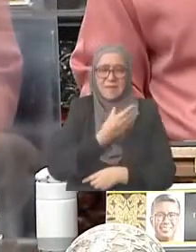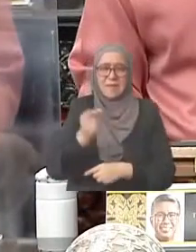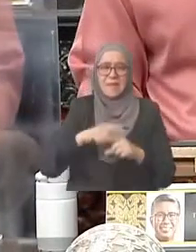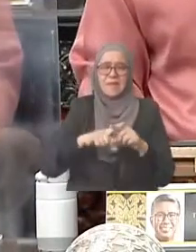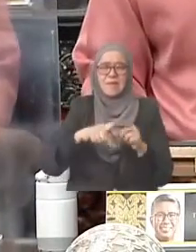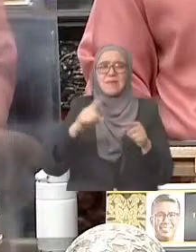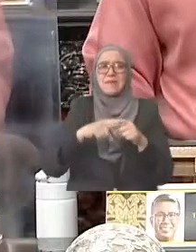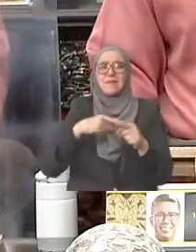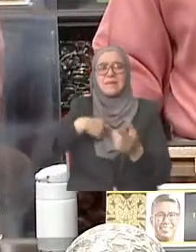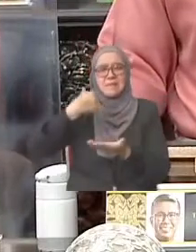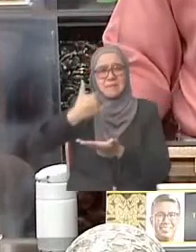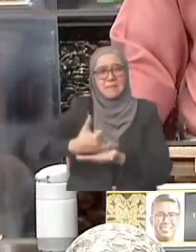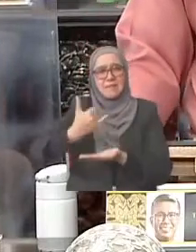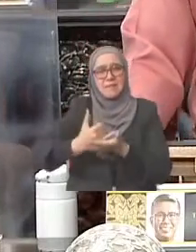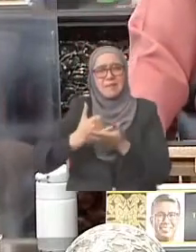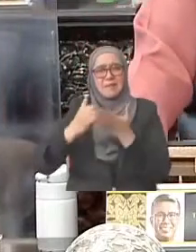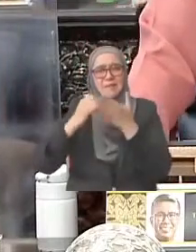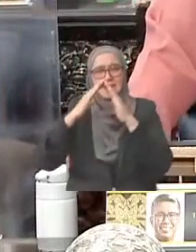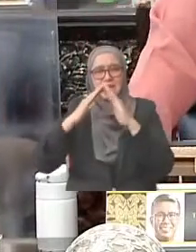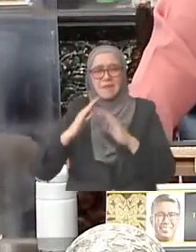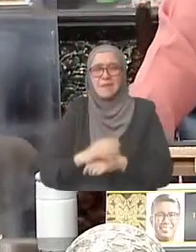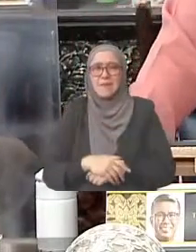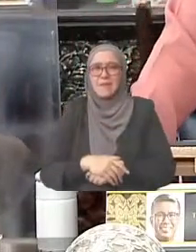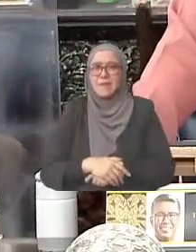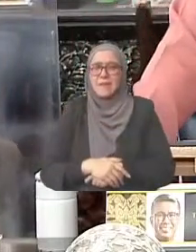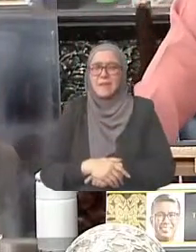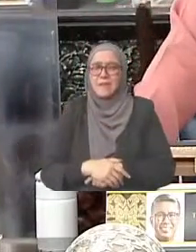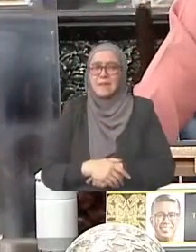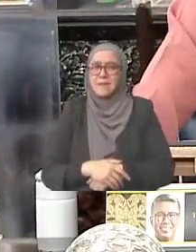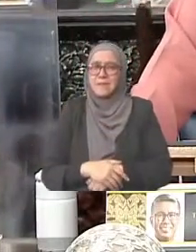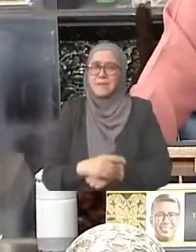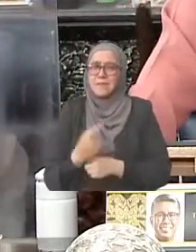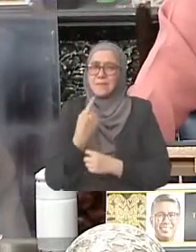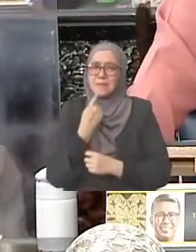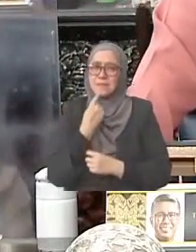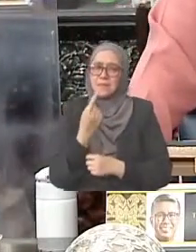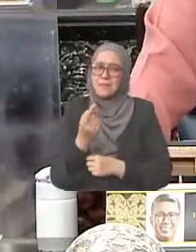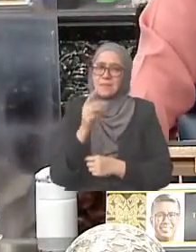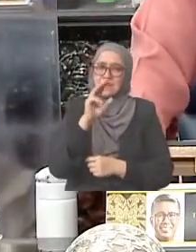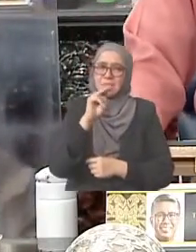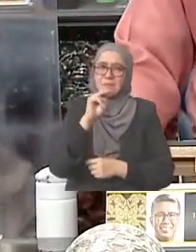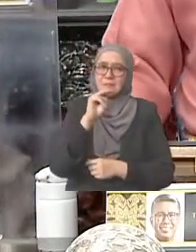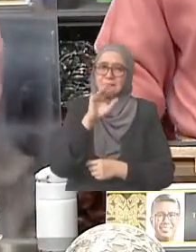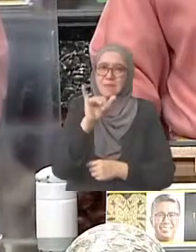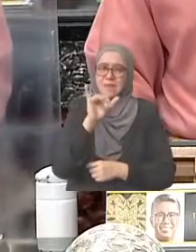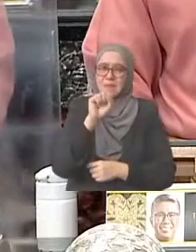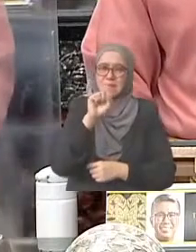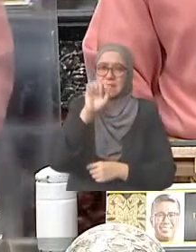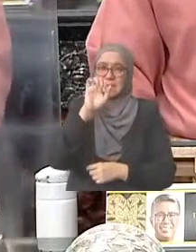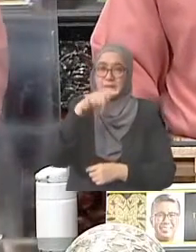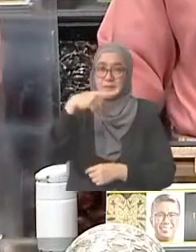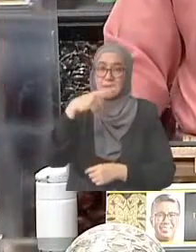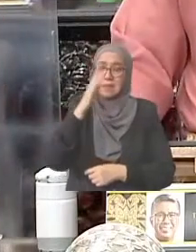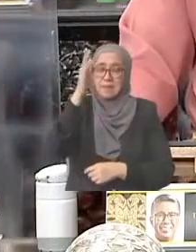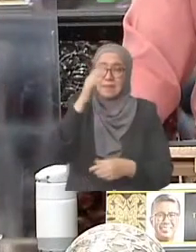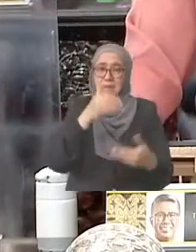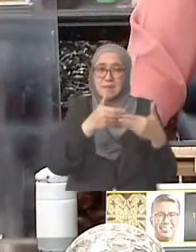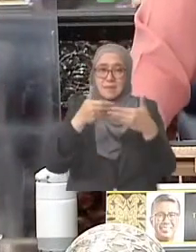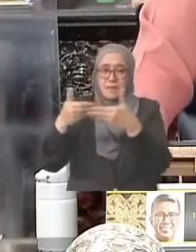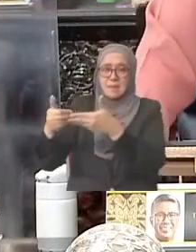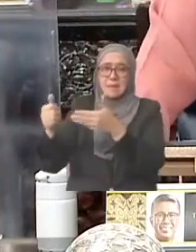Hai selanjutnya ini Stable isotherm employment program atau misteri akan diteruskan dengan menawarkan